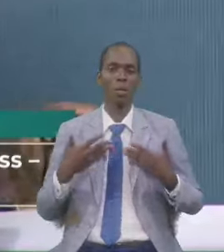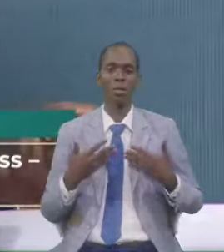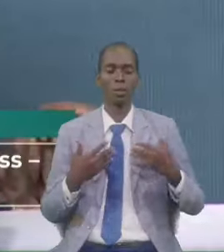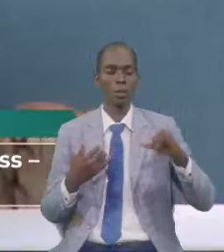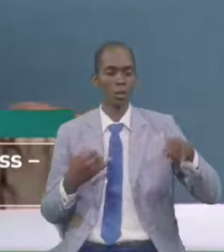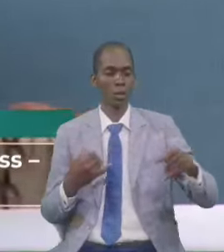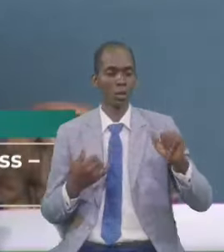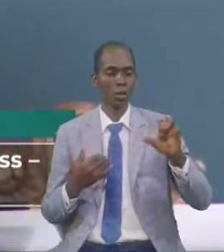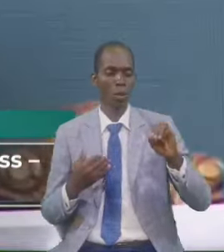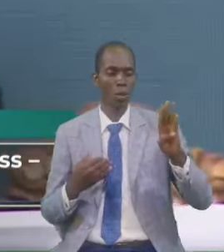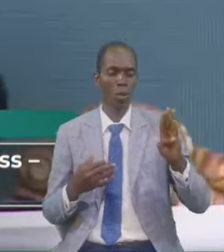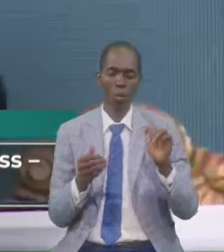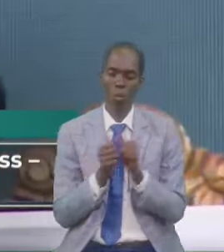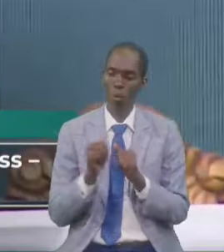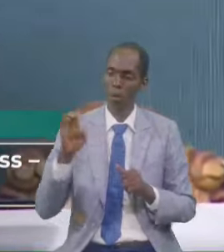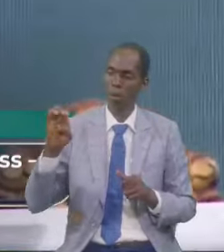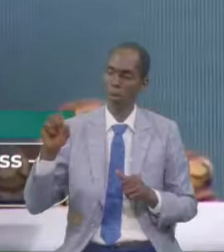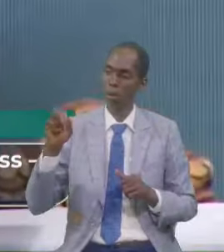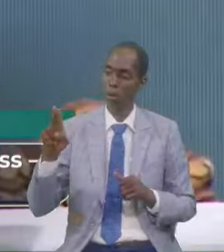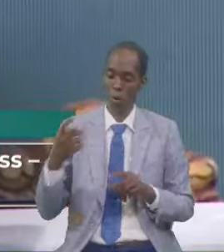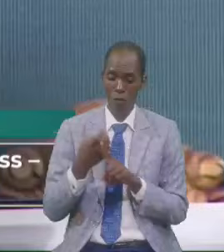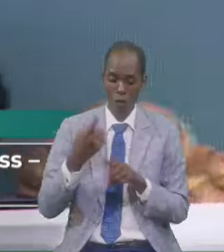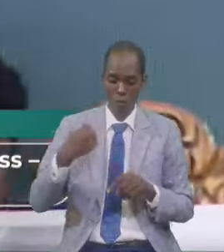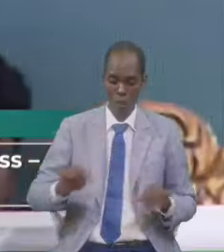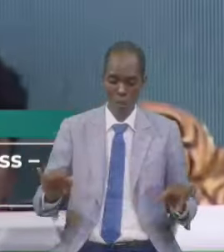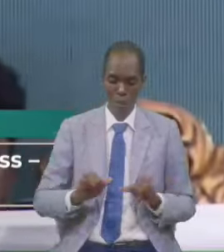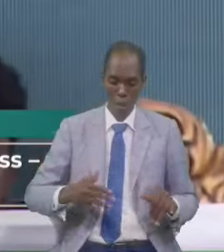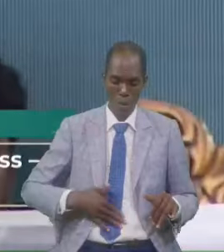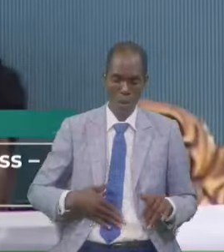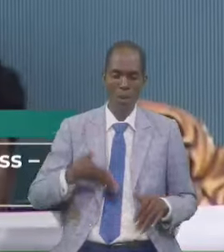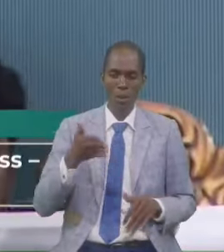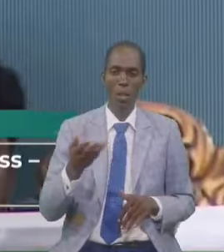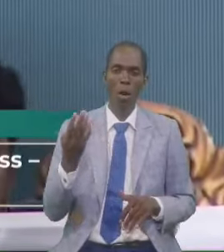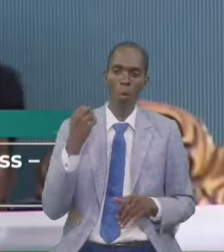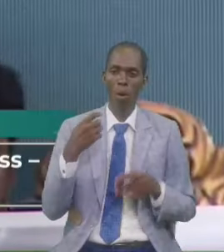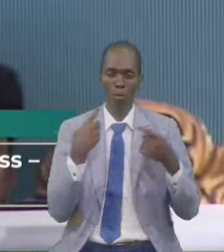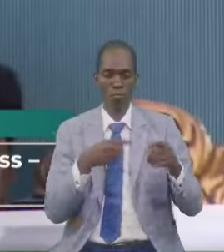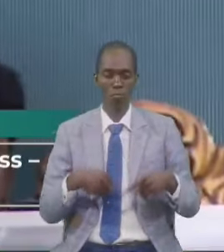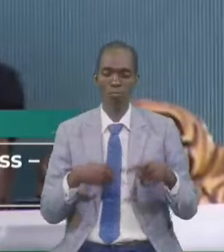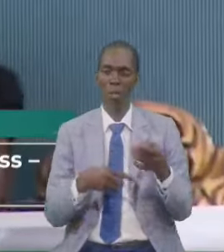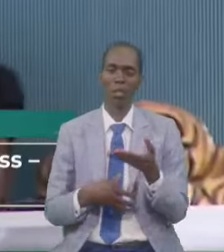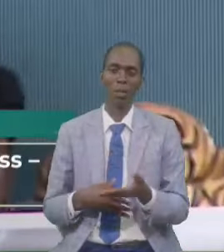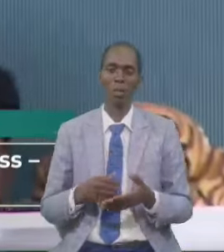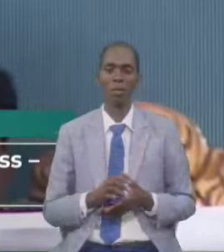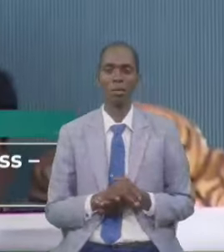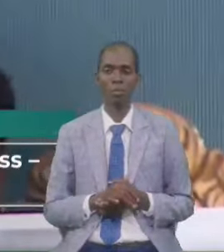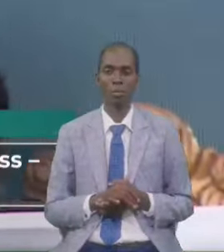Esau, even from the womb, there was a strife. యాకోబు ఏషావైతే గర్భంలో ఉండగానే పోట్లాట మొదలెట్టారు. And